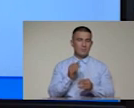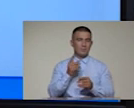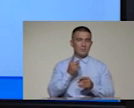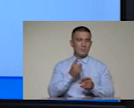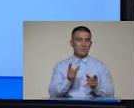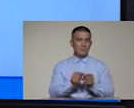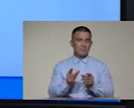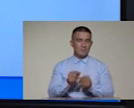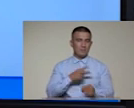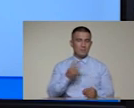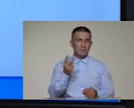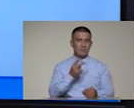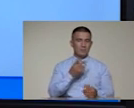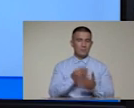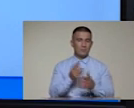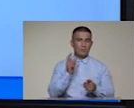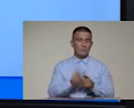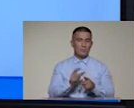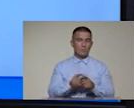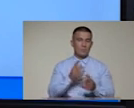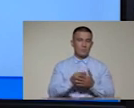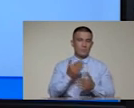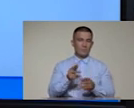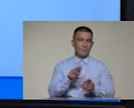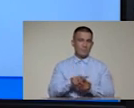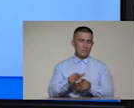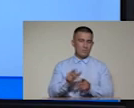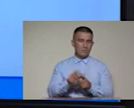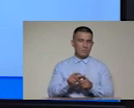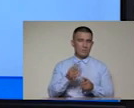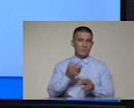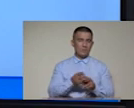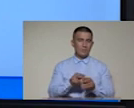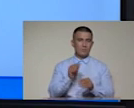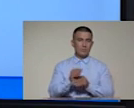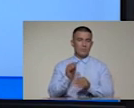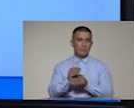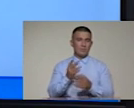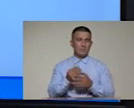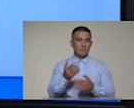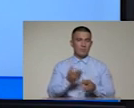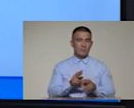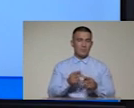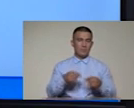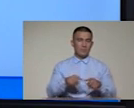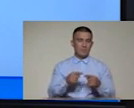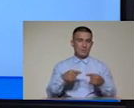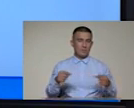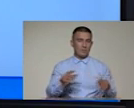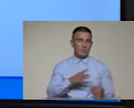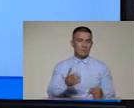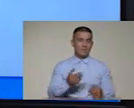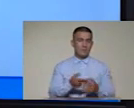bo'lsa, ikkinchisi so'z yuklamalari hisoblanadi. Qo'shimcha yuklamalarga quyidagilar kiradi: